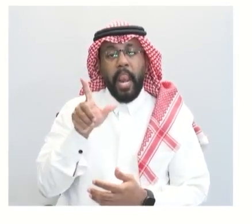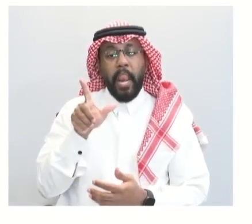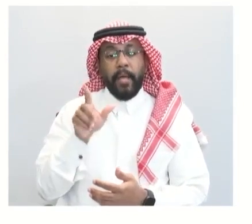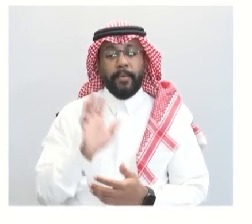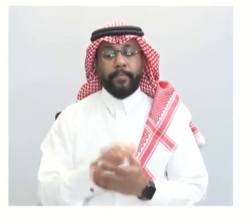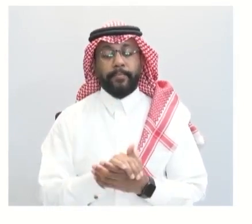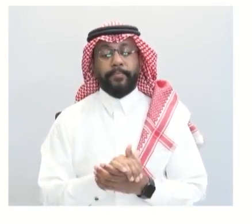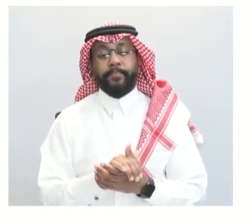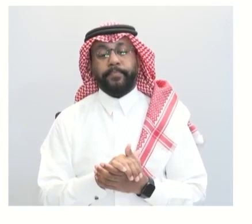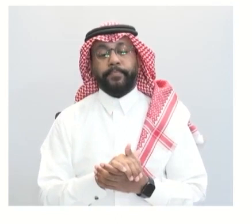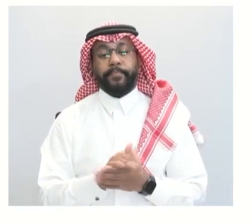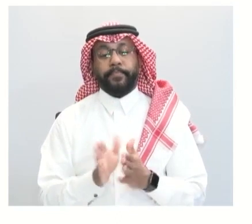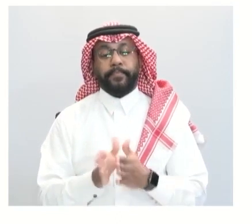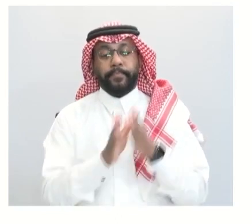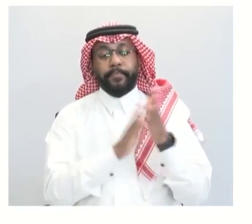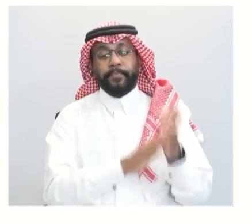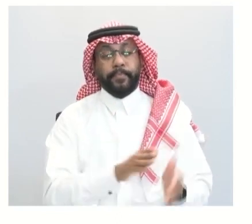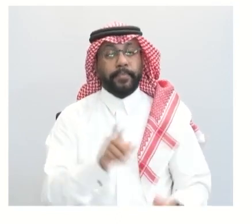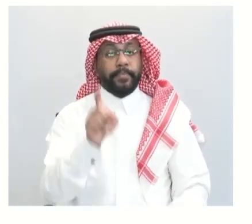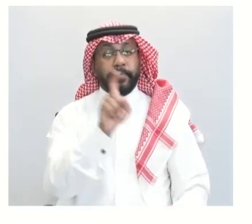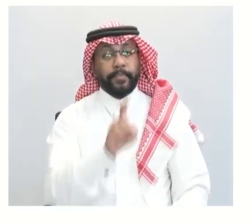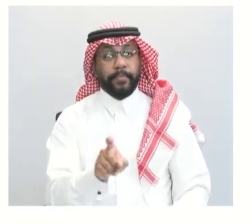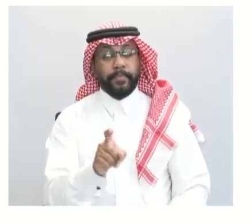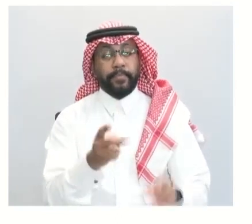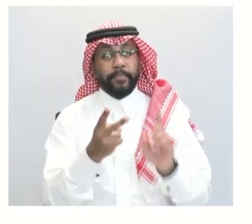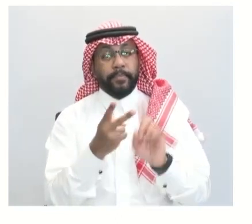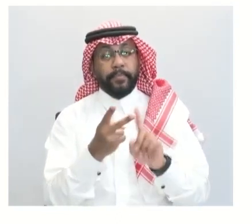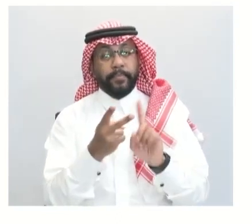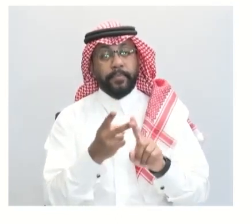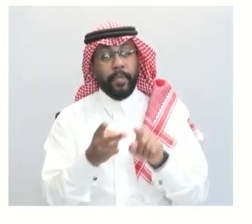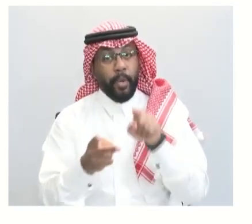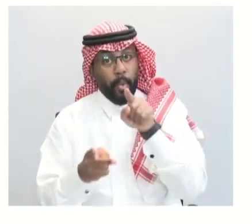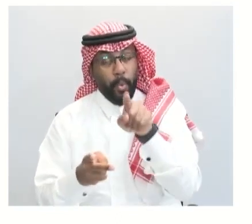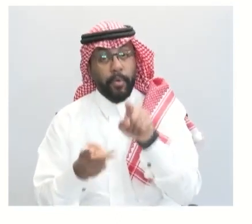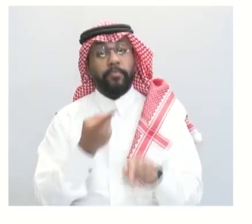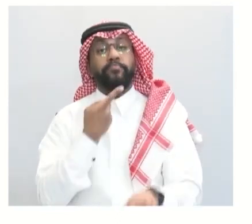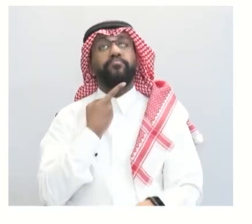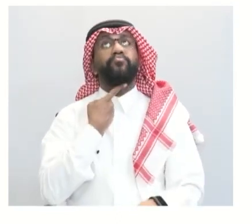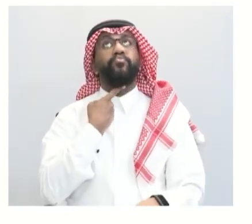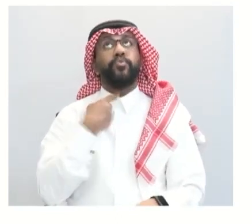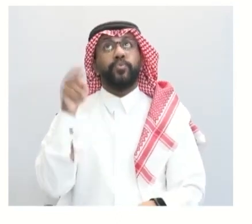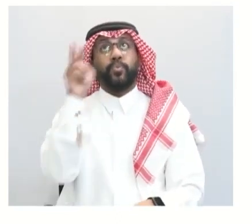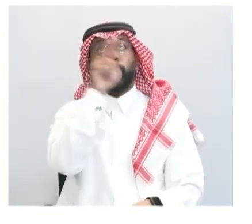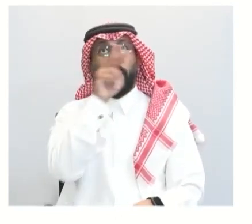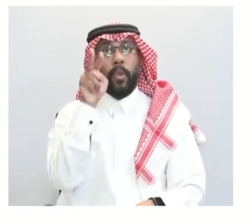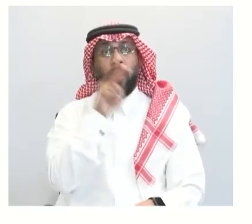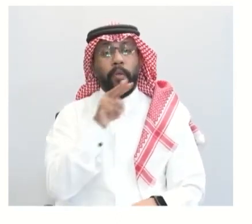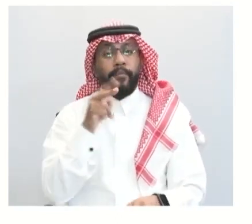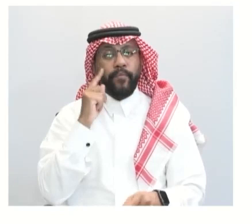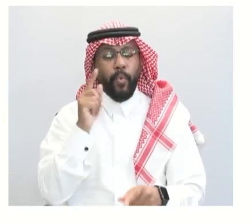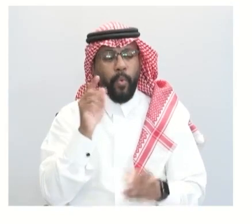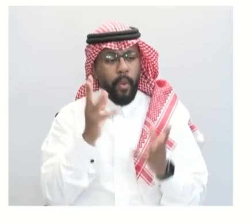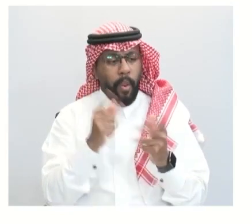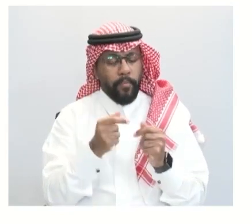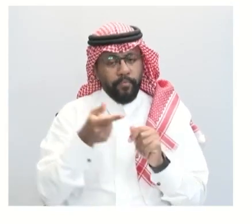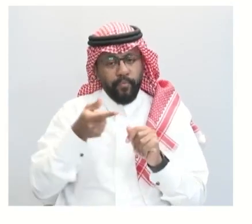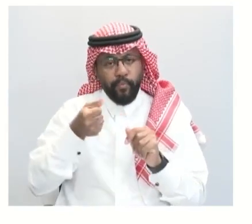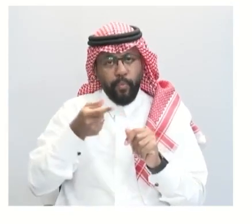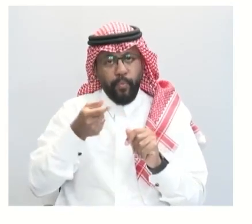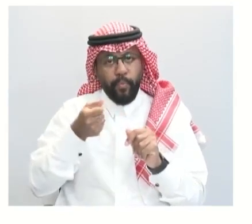الثاني في هذا التدريب المطلوب منه نقرا التدريب جيدا اعد الاوراق